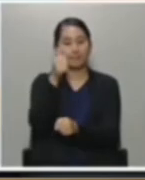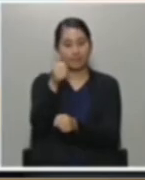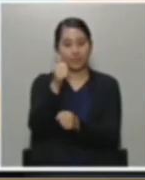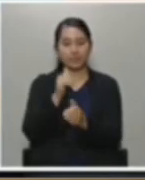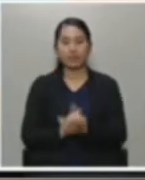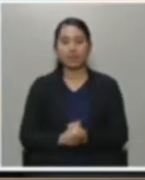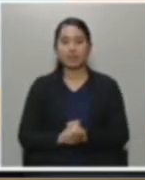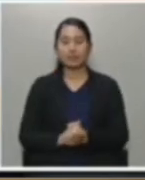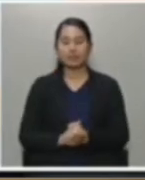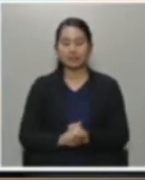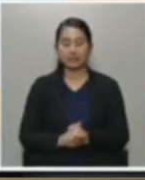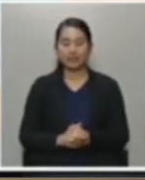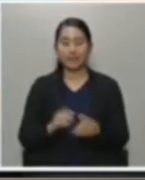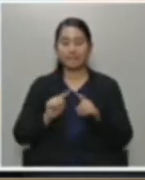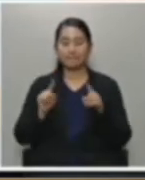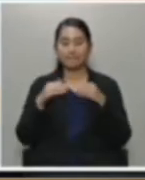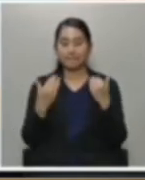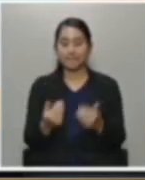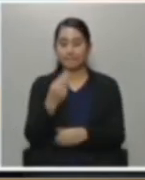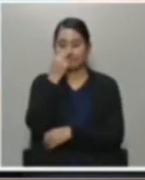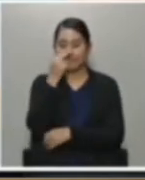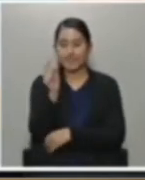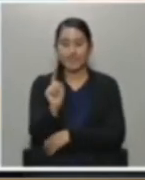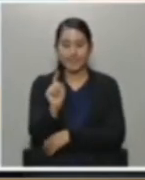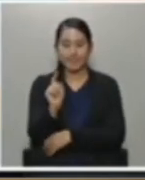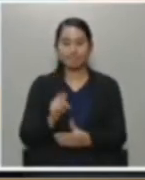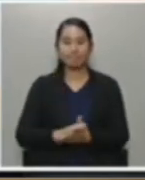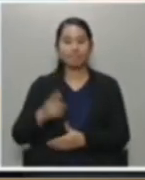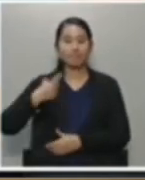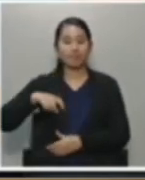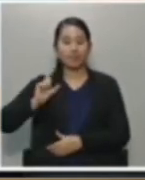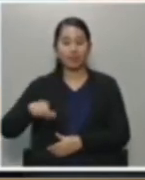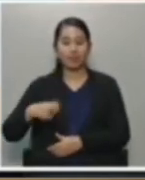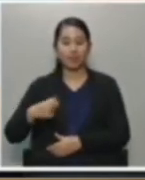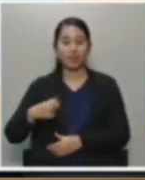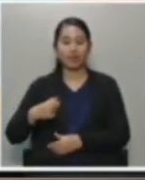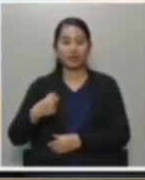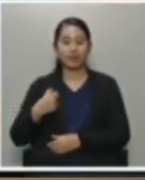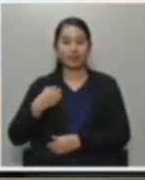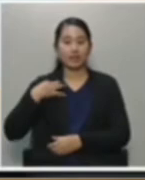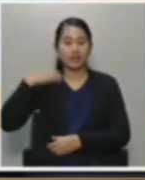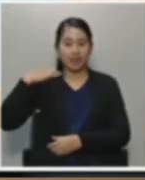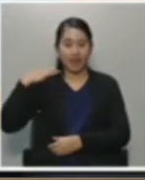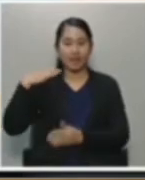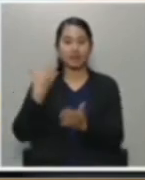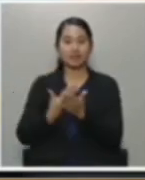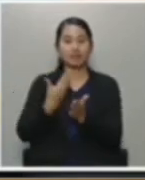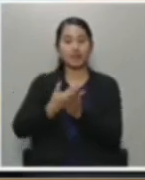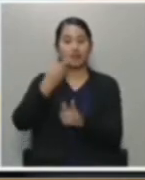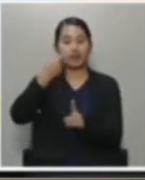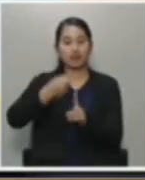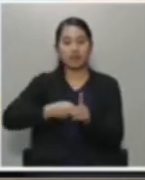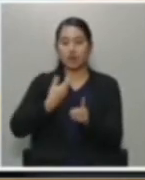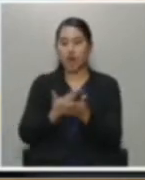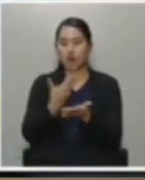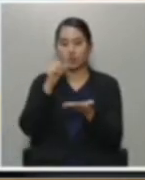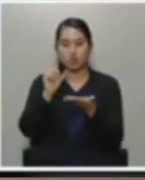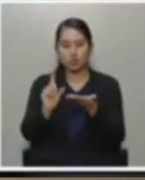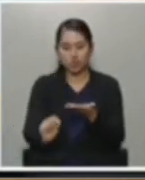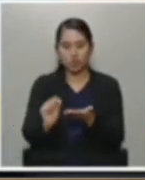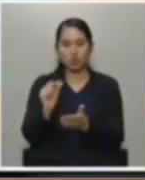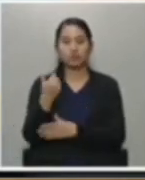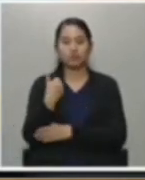ที่เห็นอยู่ในปัจจุบันนี้ก็คือทนายขอแรงนั้นจะได้รับค่าตอบแทนที่ถูกมาก